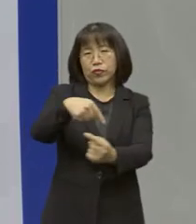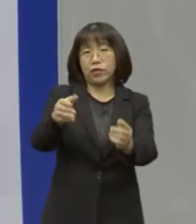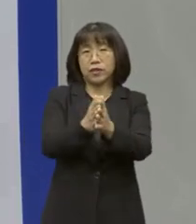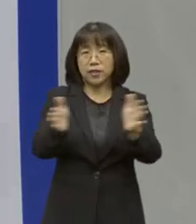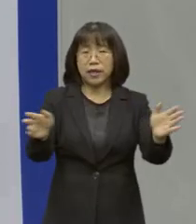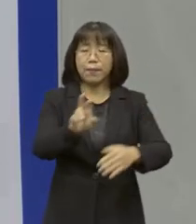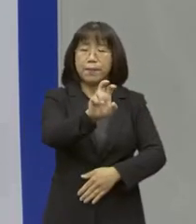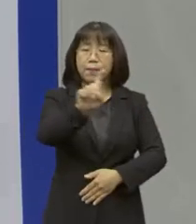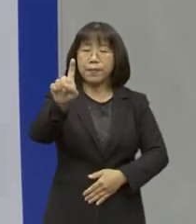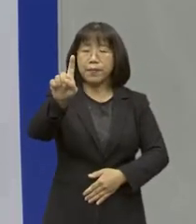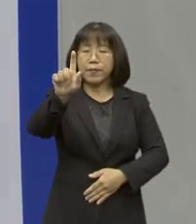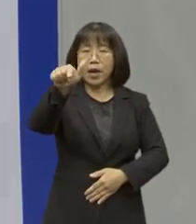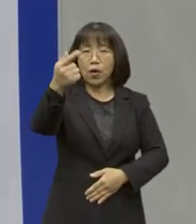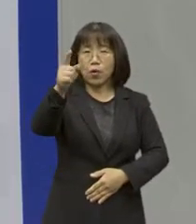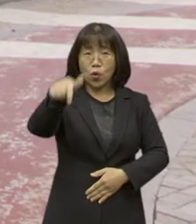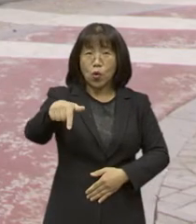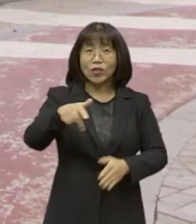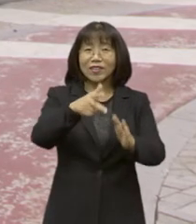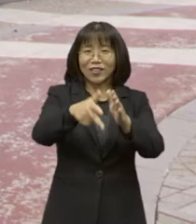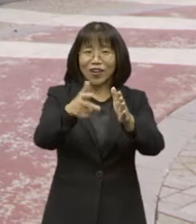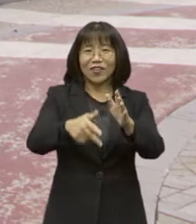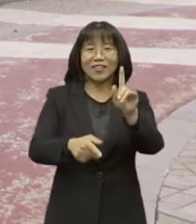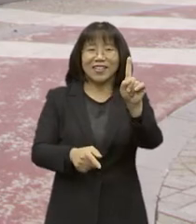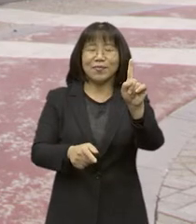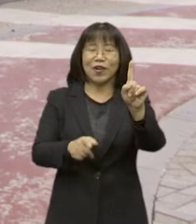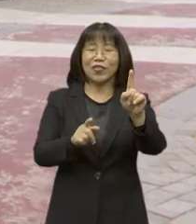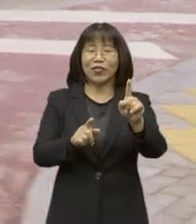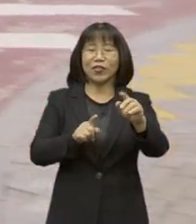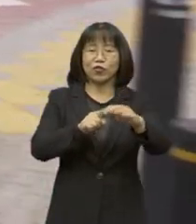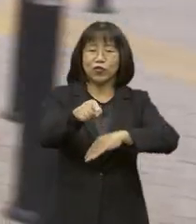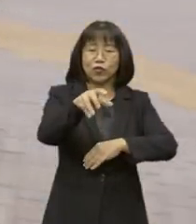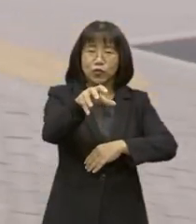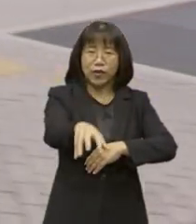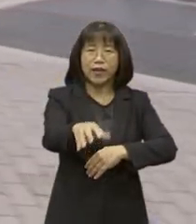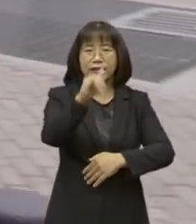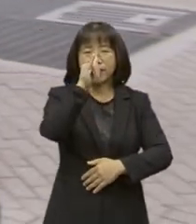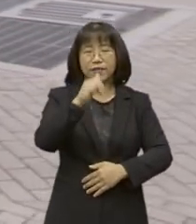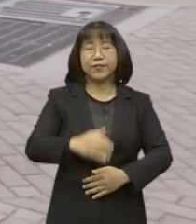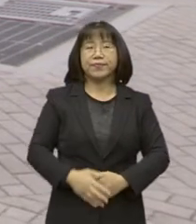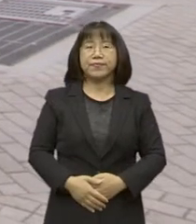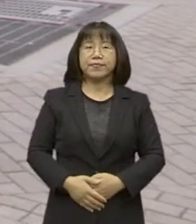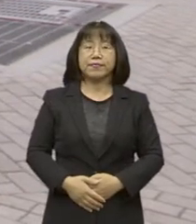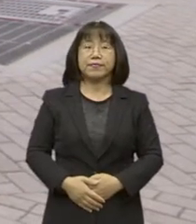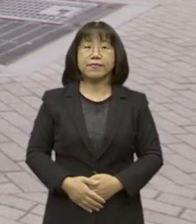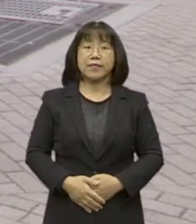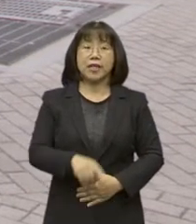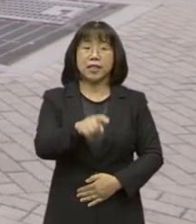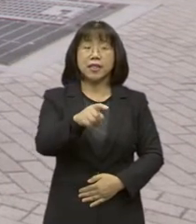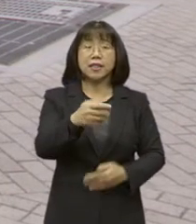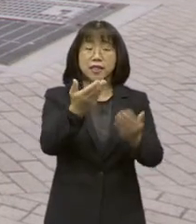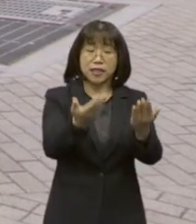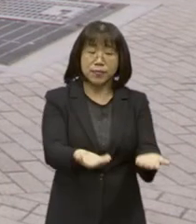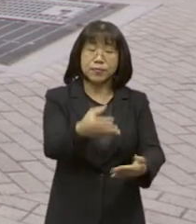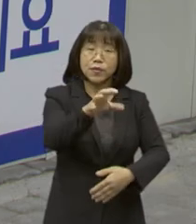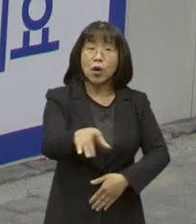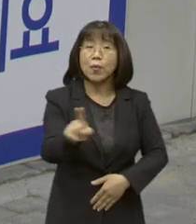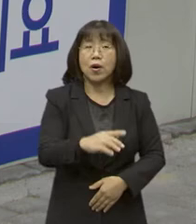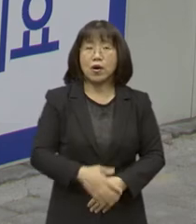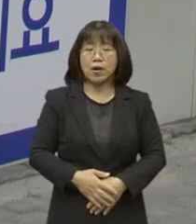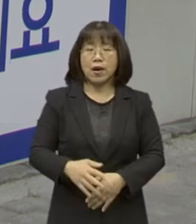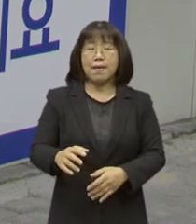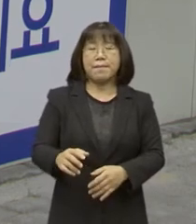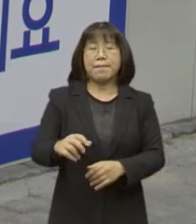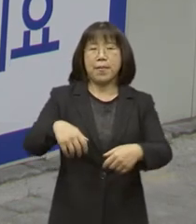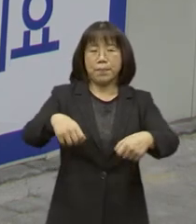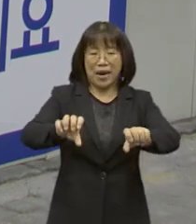강서 휴쉼터는 마곡역 1번 출구 인근 마곡동 745-3번지에 자리 잡고 있습니다.